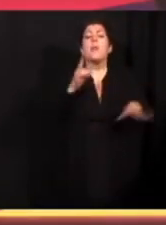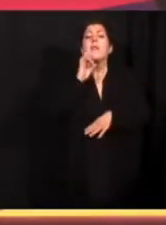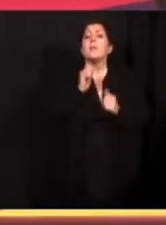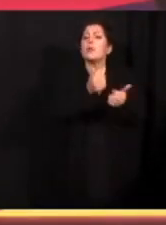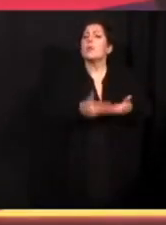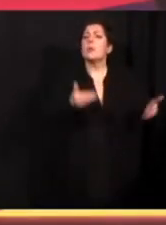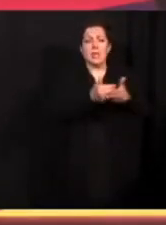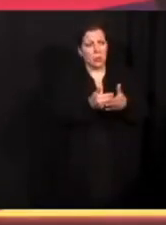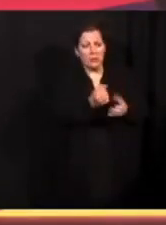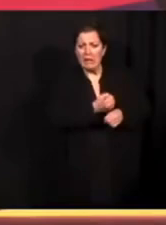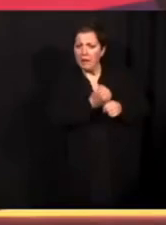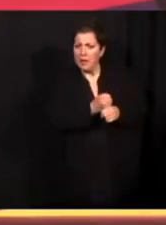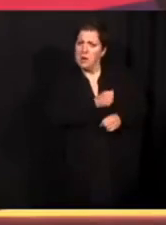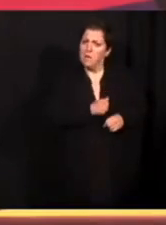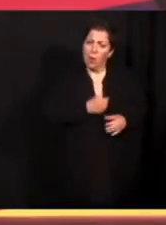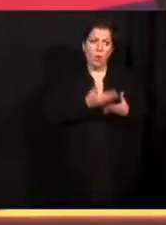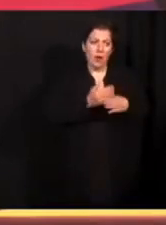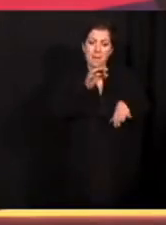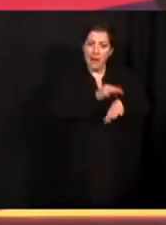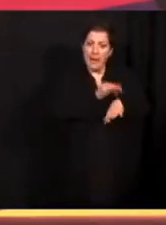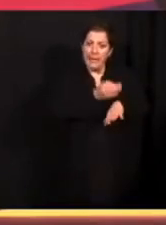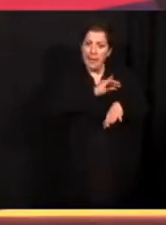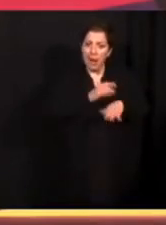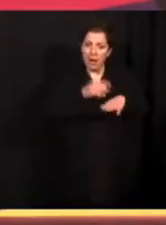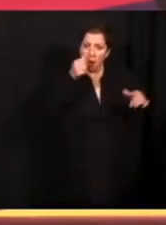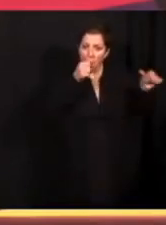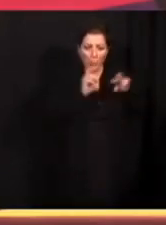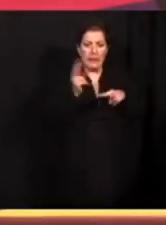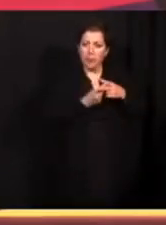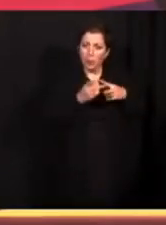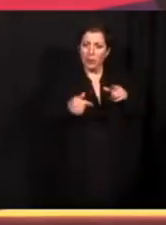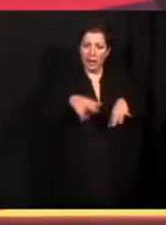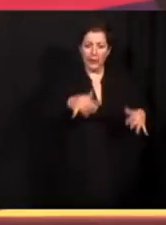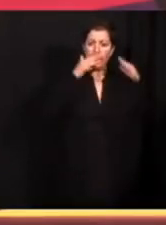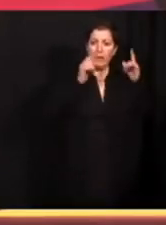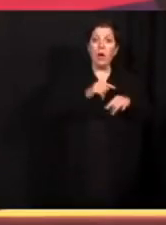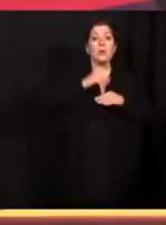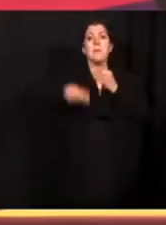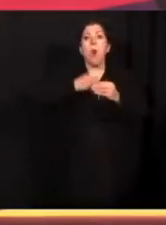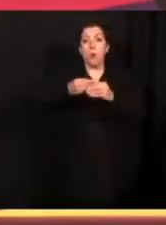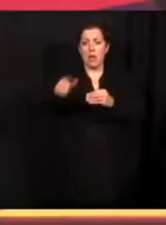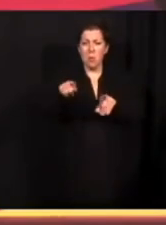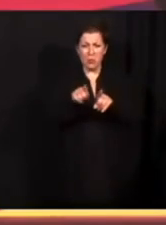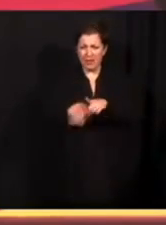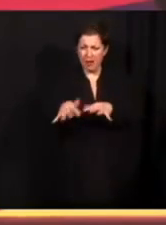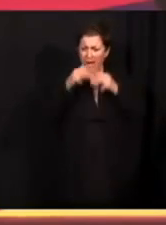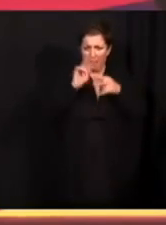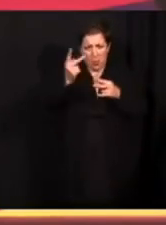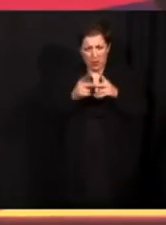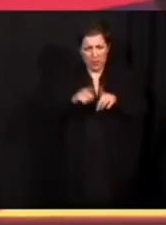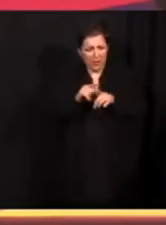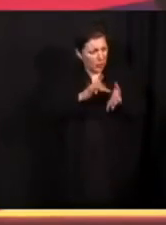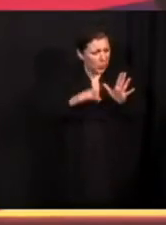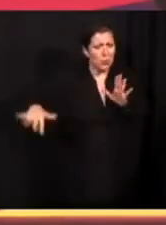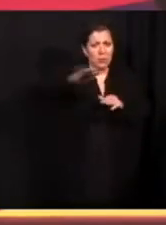travail précaire, souffrent de maladies dues à l'exposition à des produits toxiques, qui le sont aussi pour la planète et pour celle de l'ensemble de la population ?